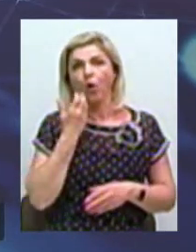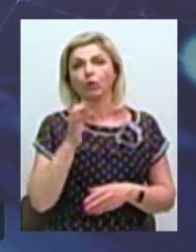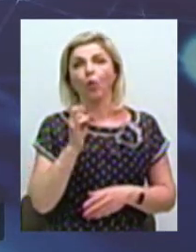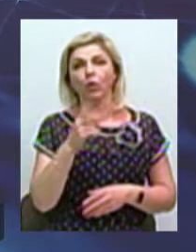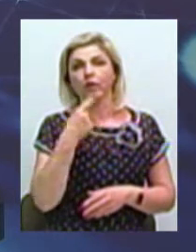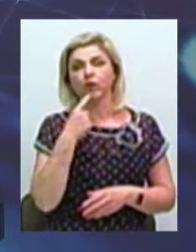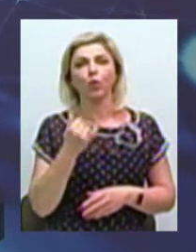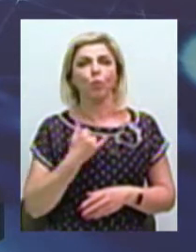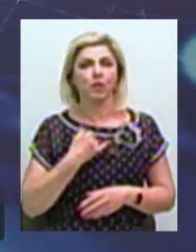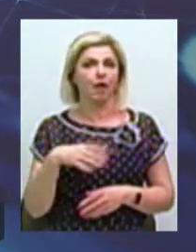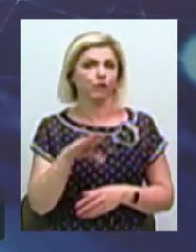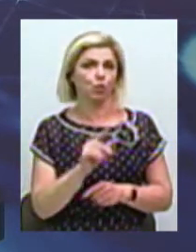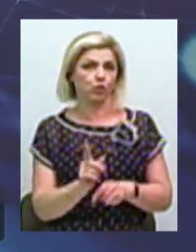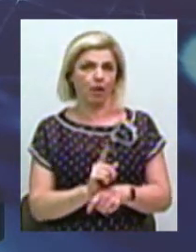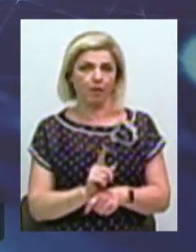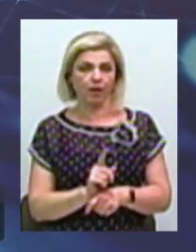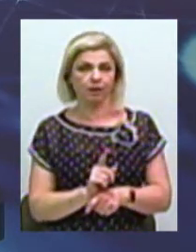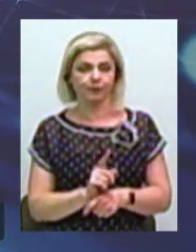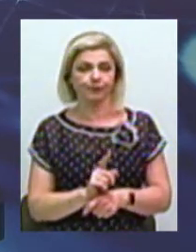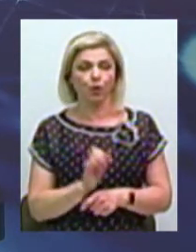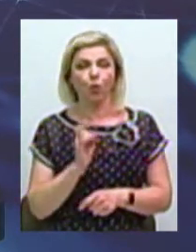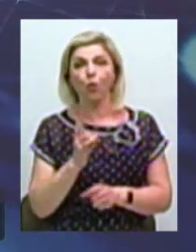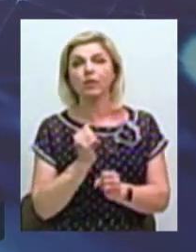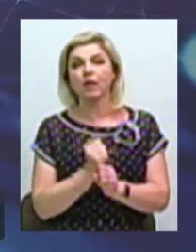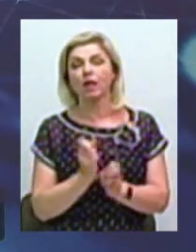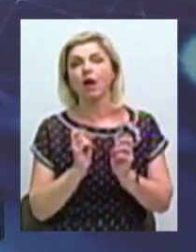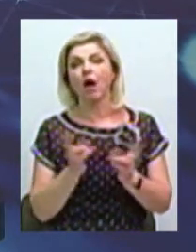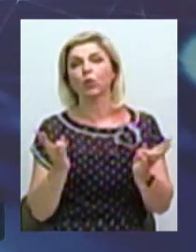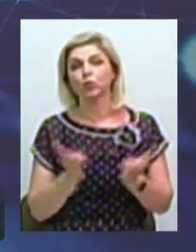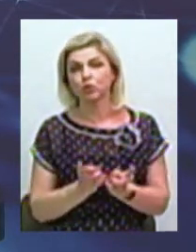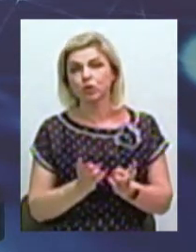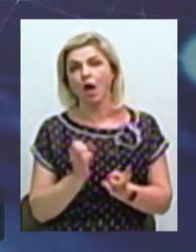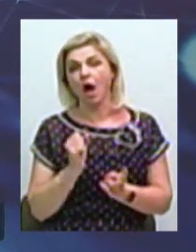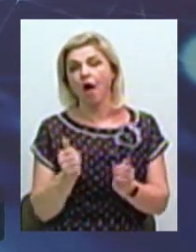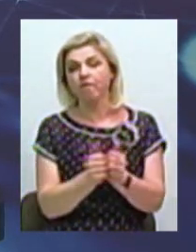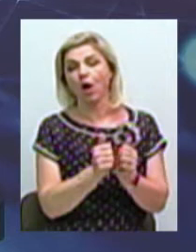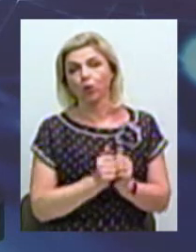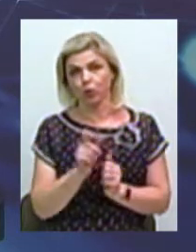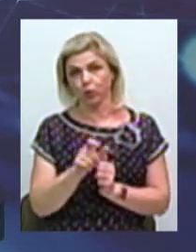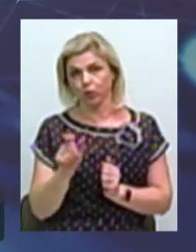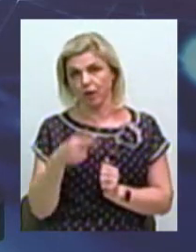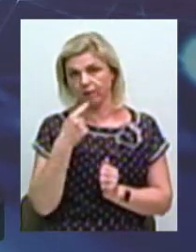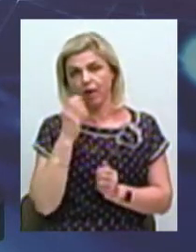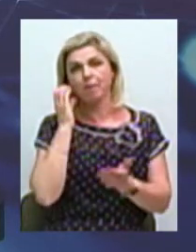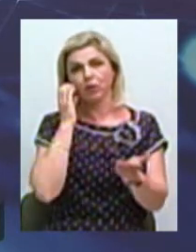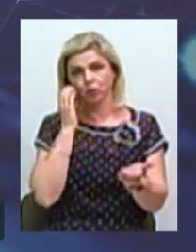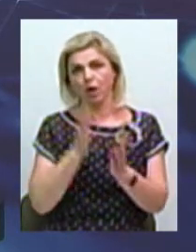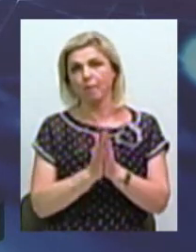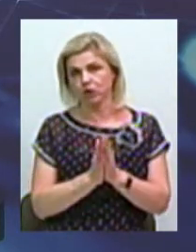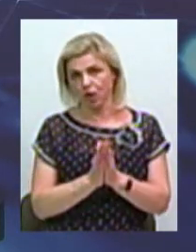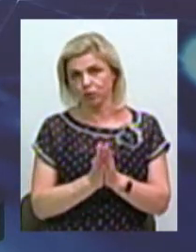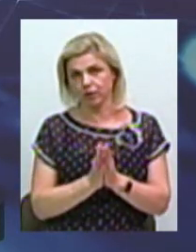все нормально, что вот он делает так, как нужно, а вокруг люди говорят, что ну, послушай, пожалуйста, ты